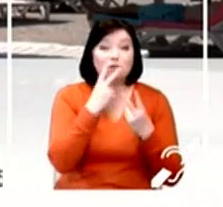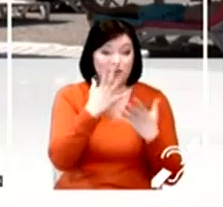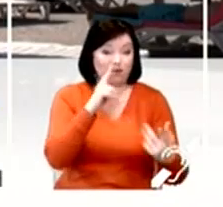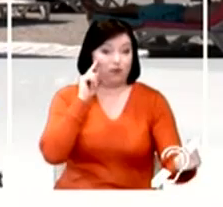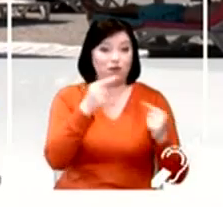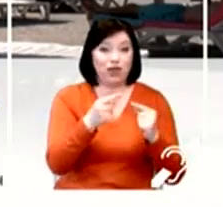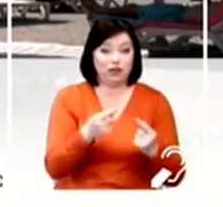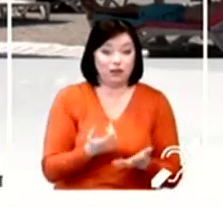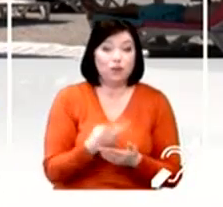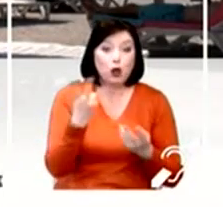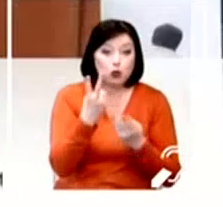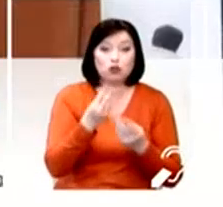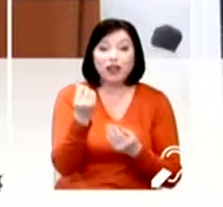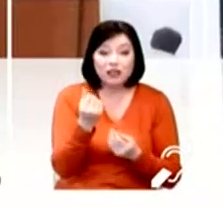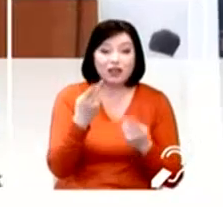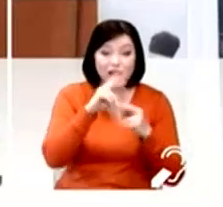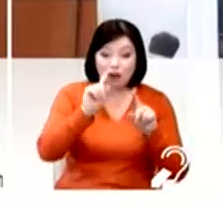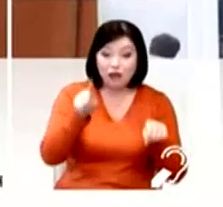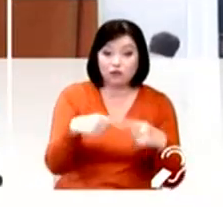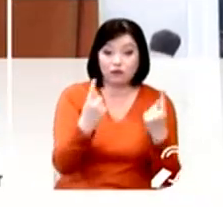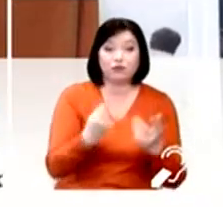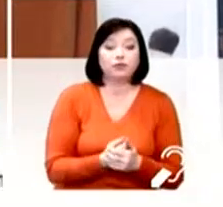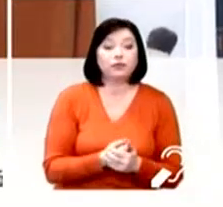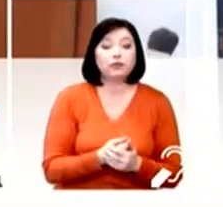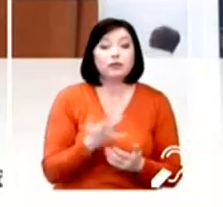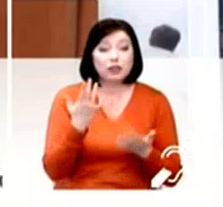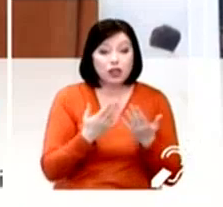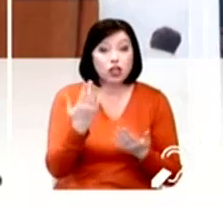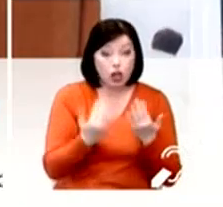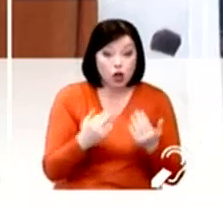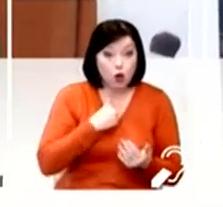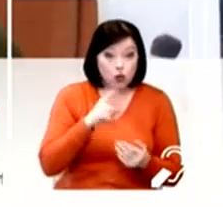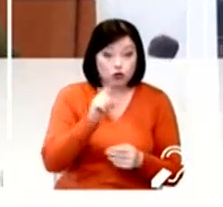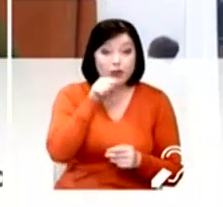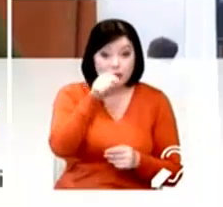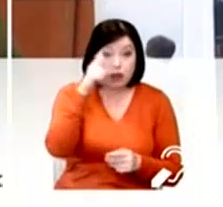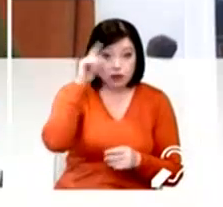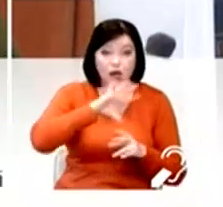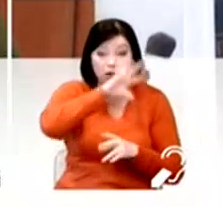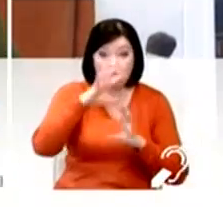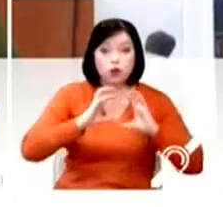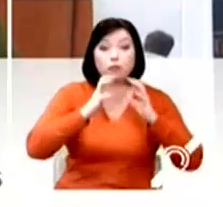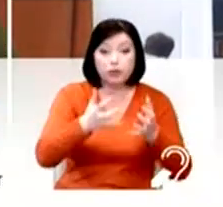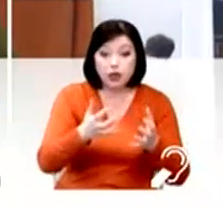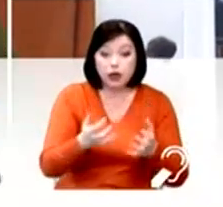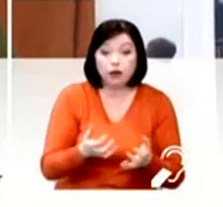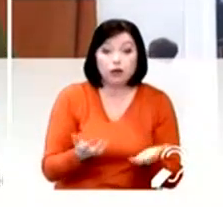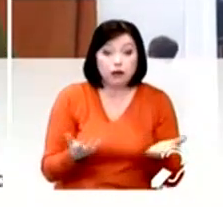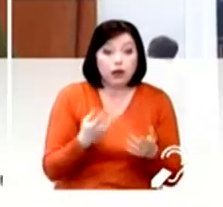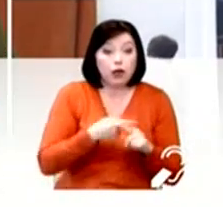E nevoie să ai campanii de promovare dacă vrei să știe de tine lumea, până la urmă, din România,